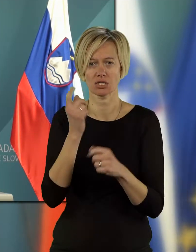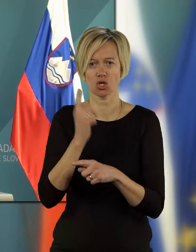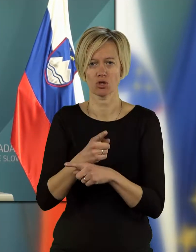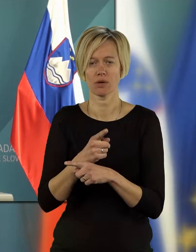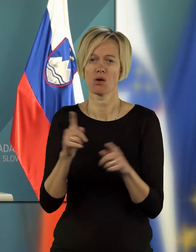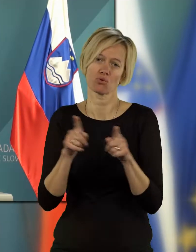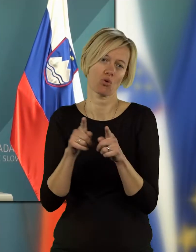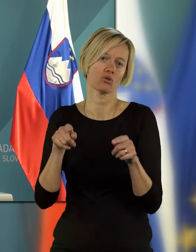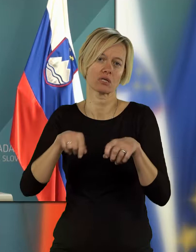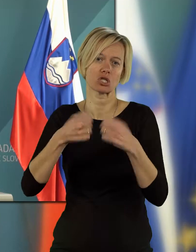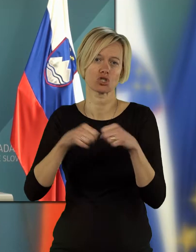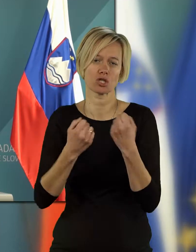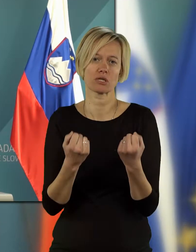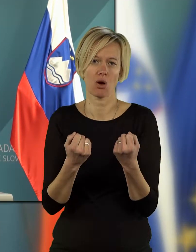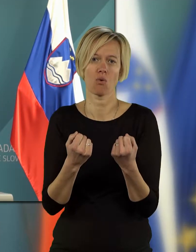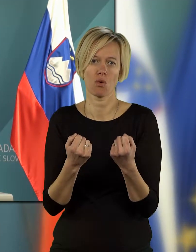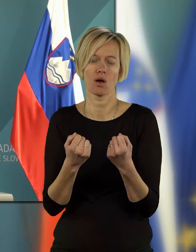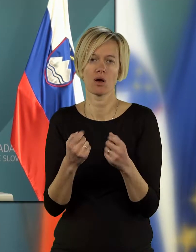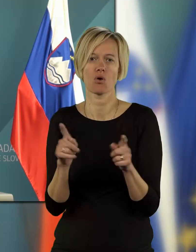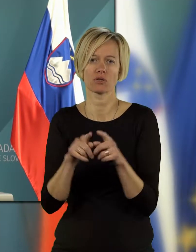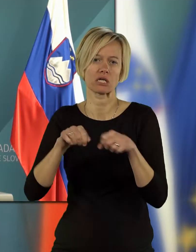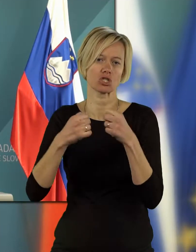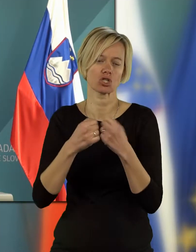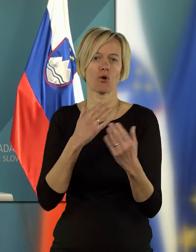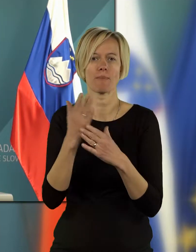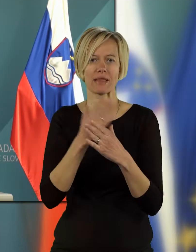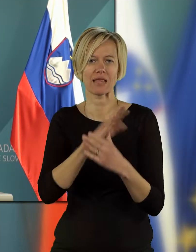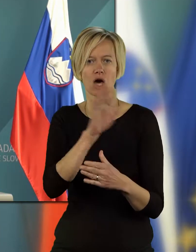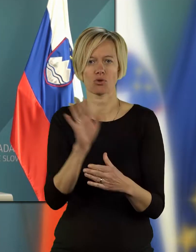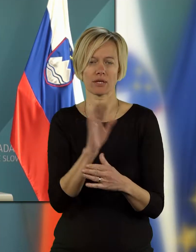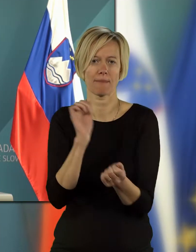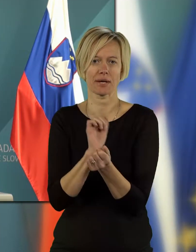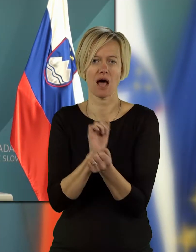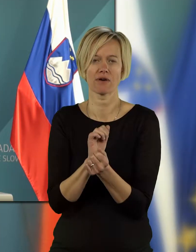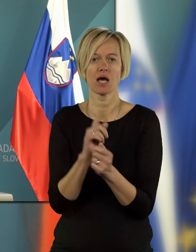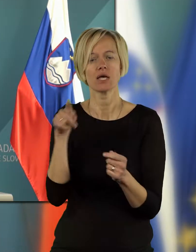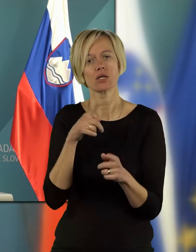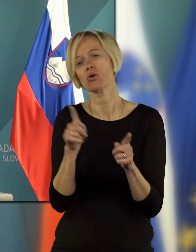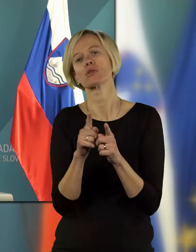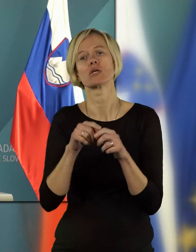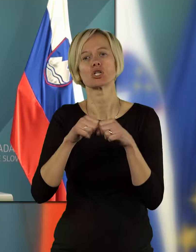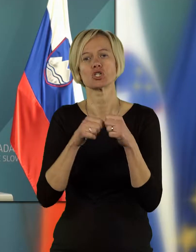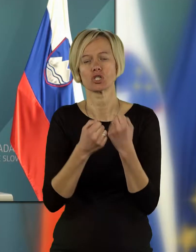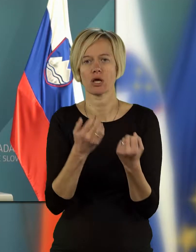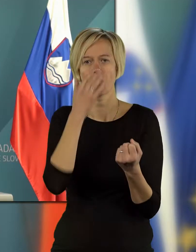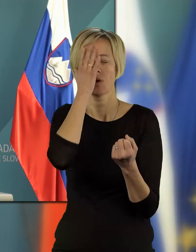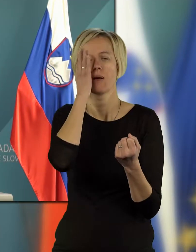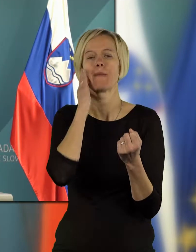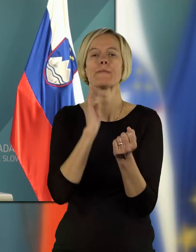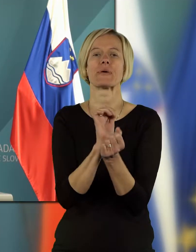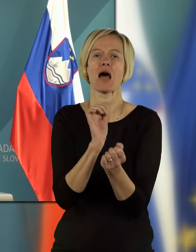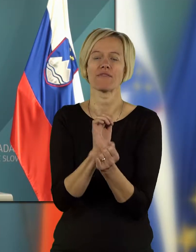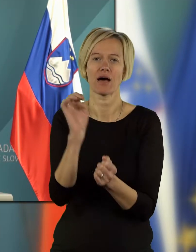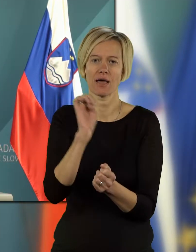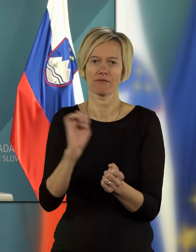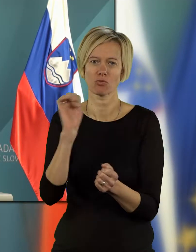razsodbe kot kršitev arbitražne razsodbe, kot kršitev mednarodnega prava in tudi kot kršitev